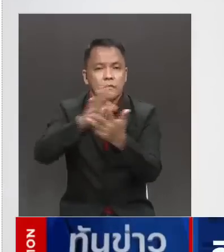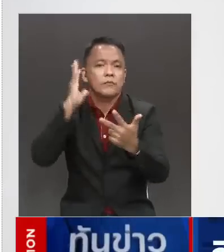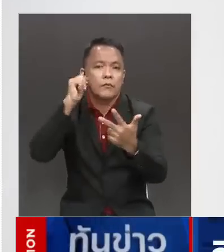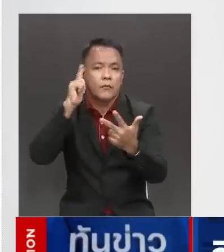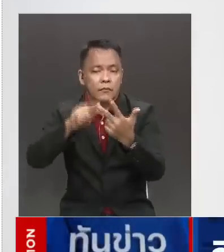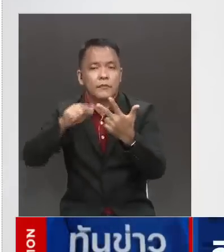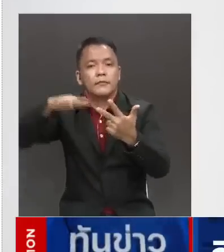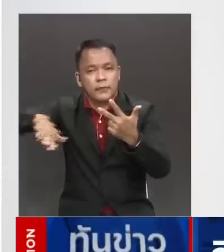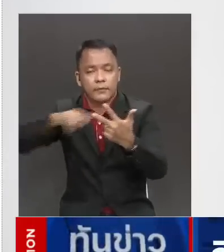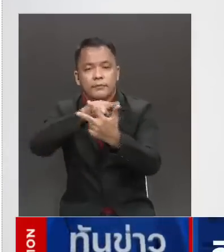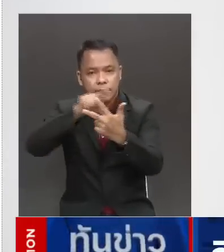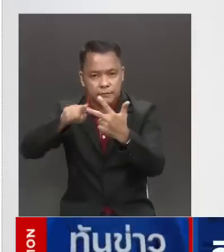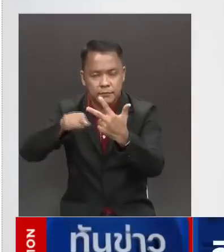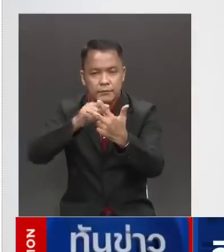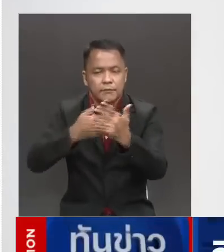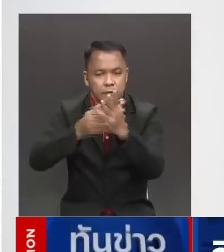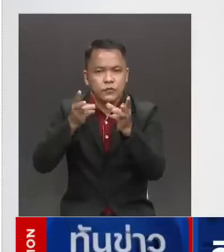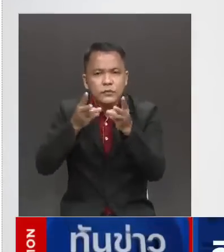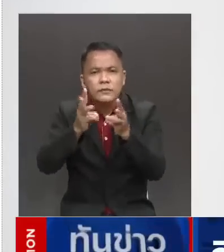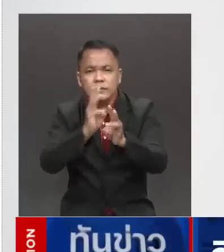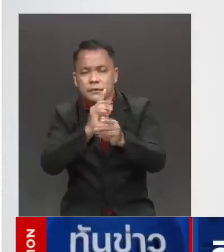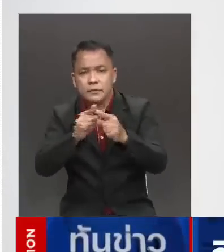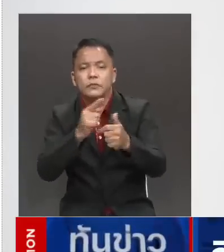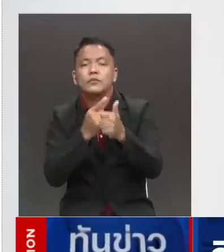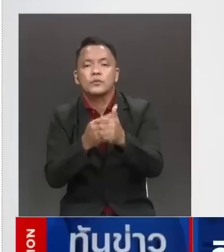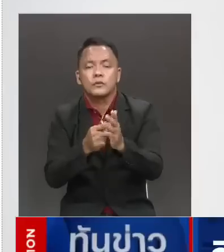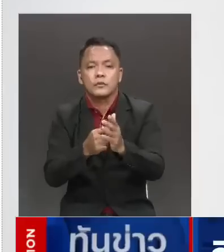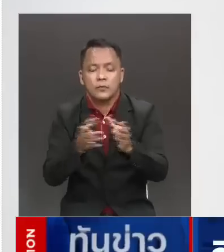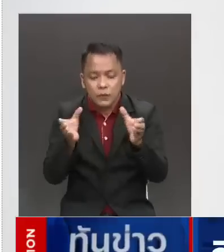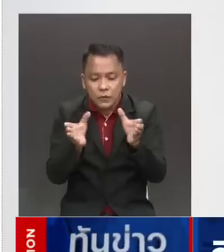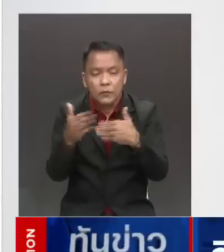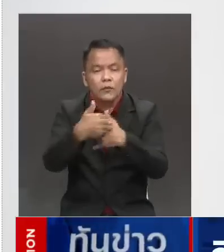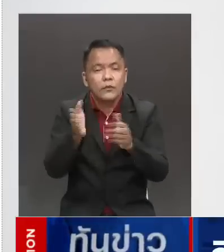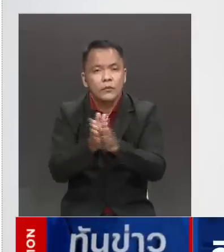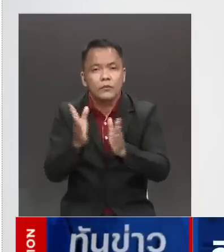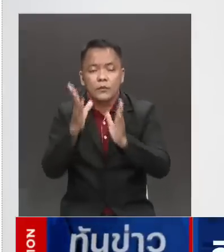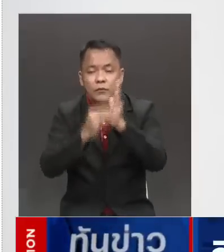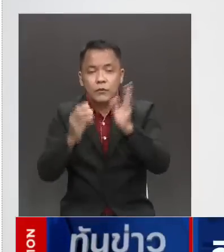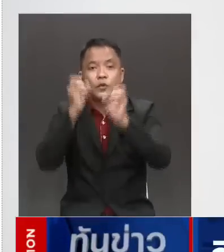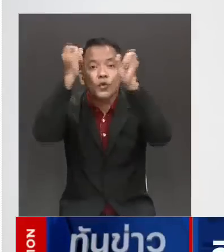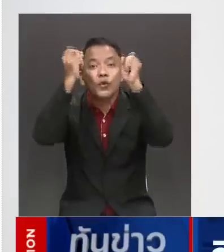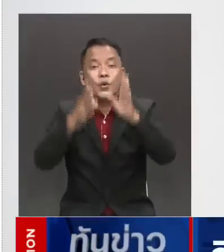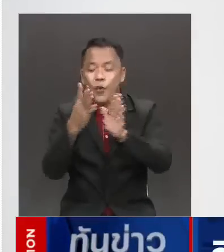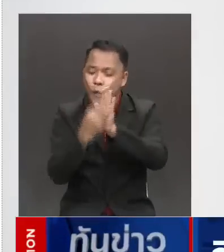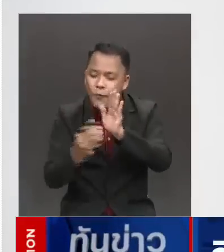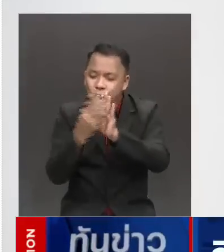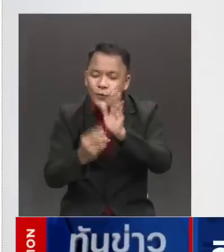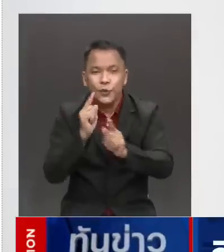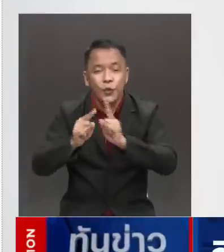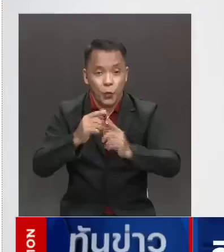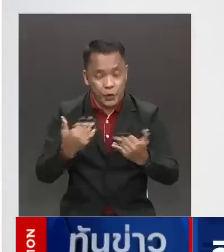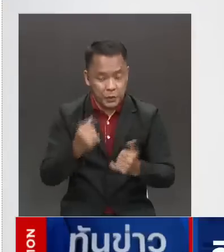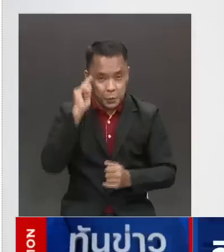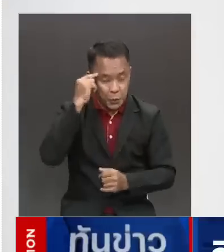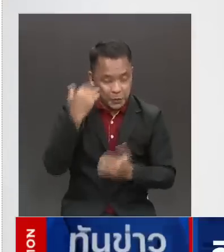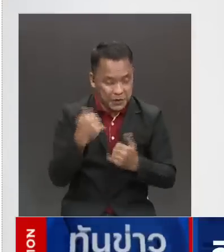องแล้วก็เด็กนักเรียนนะคะผ่านกลไกต่างๆเช่นโฮมรูมคุณเคยผ่านมาไหมโฮมรูมสมัยเรียนเรามีนะคะไม่รู้ว่ายุคนี้เขามีอ